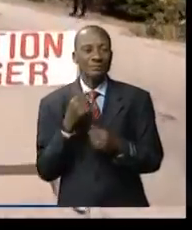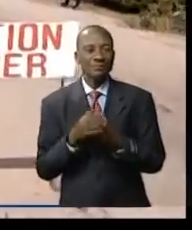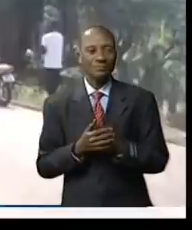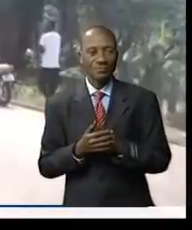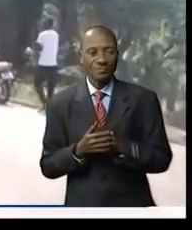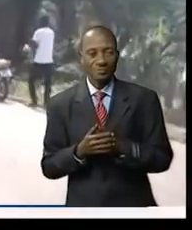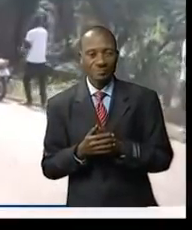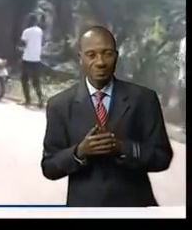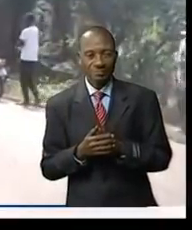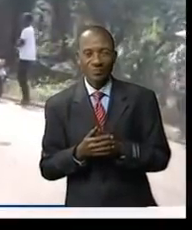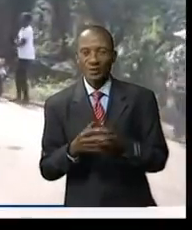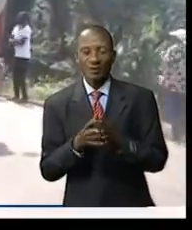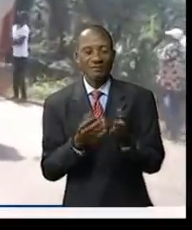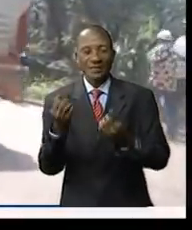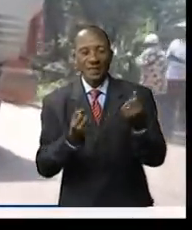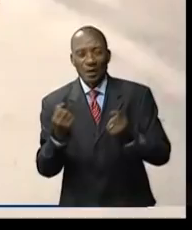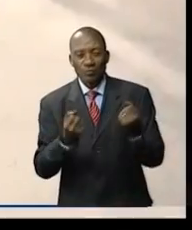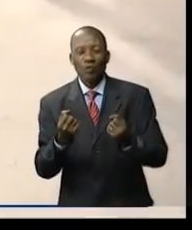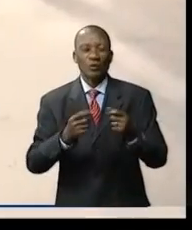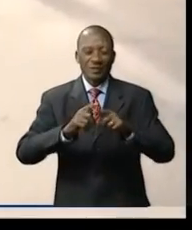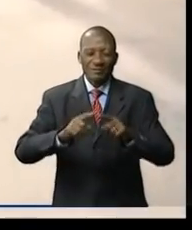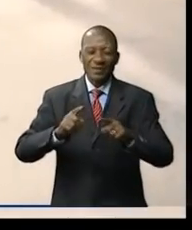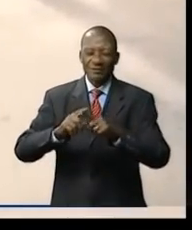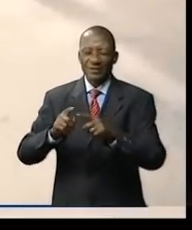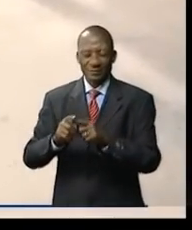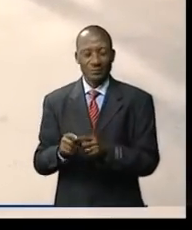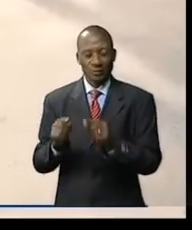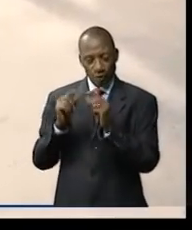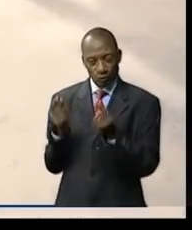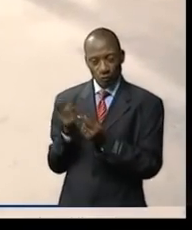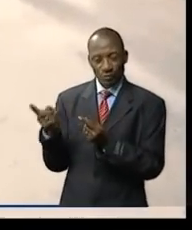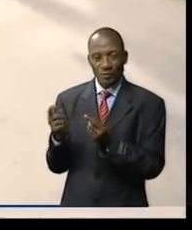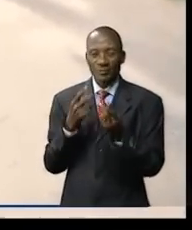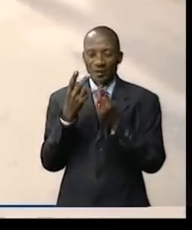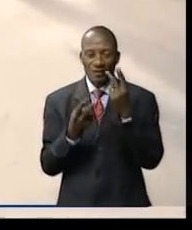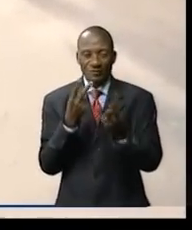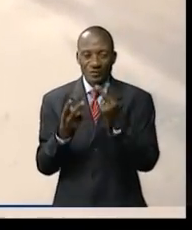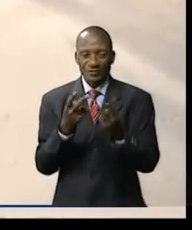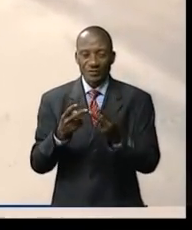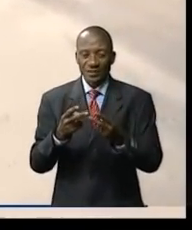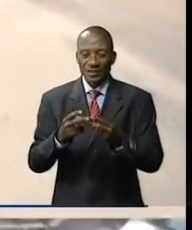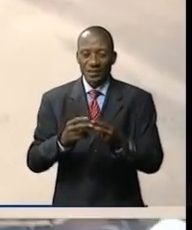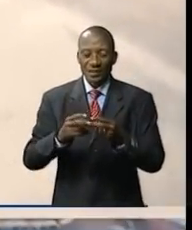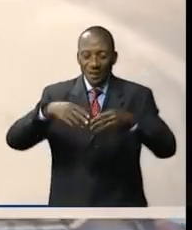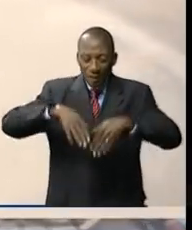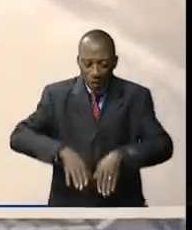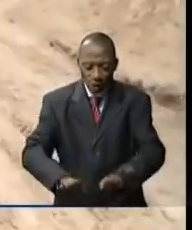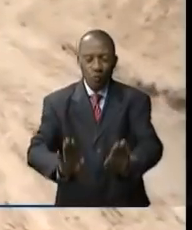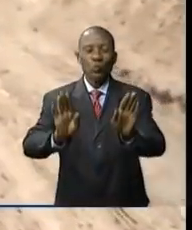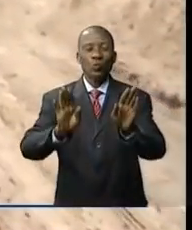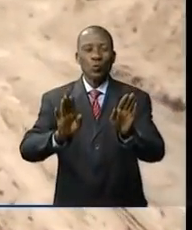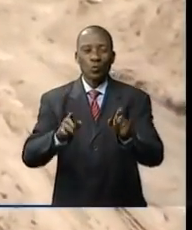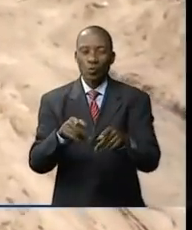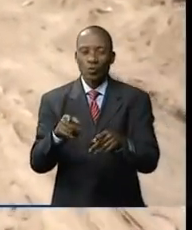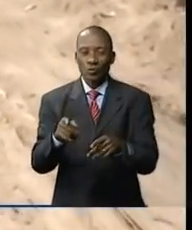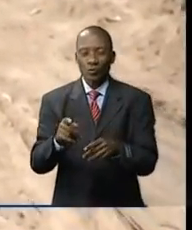engins lourds de l'office des routes, cette équipe a supervisé non seulement ces trous qui rendent impraticables ces lieux, mais aussi un tas de